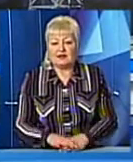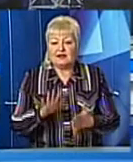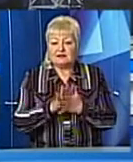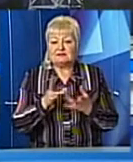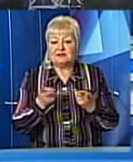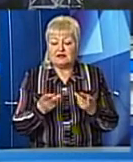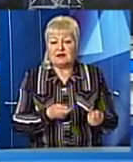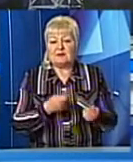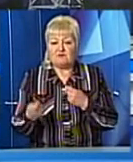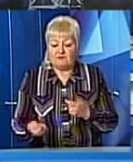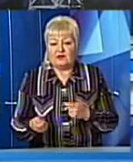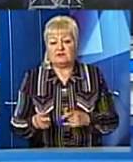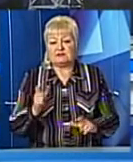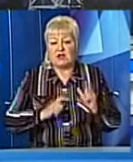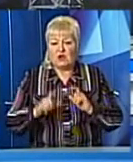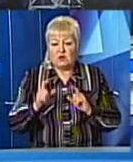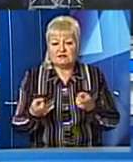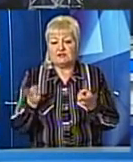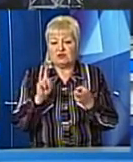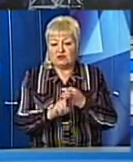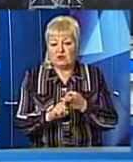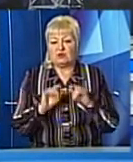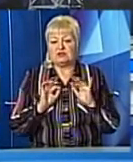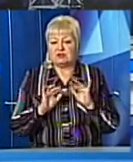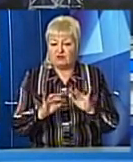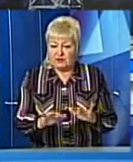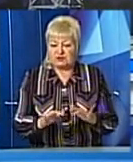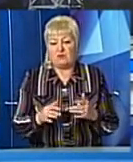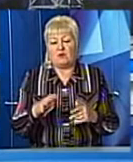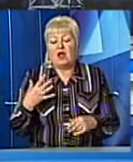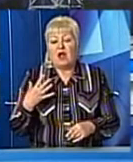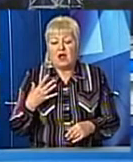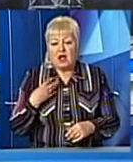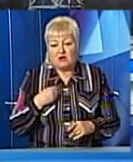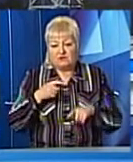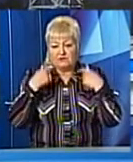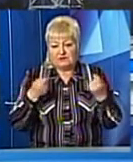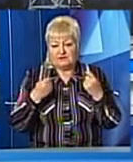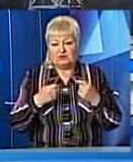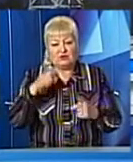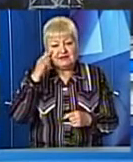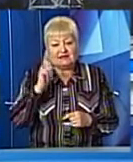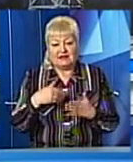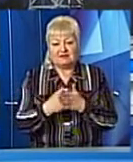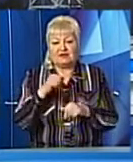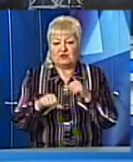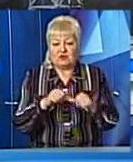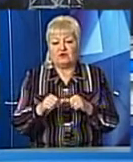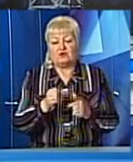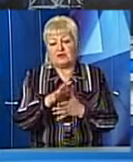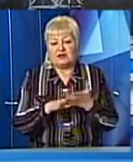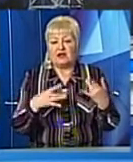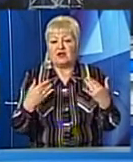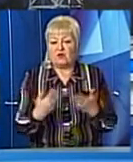Сміття треба вивезти, курсанти долучились до флешмобу, а у Львові святкують китайський Новий рік. Це, з-поміж іншого, далі у